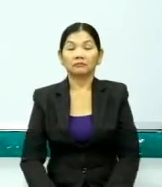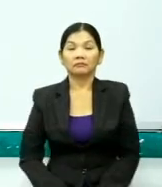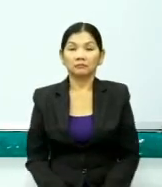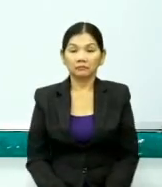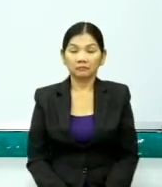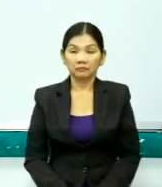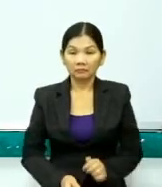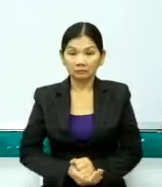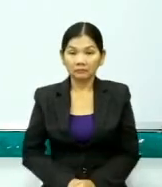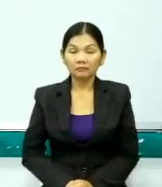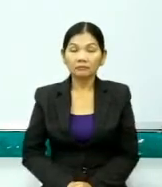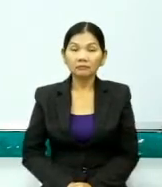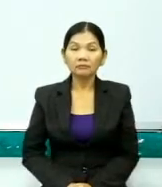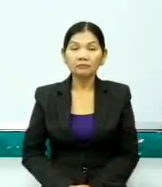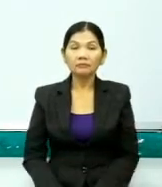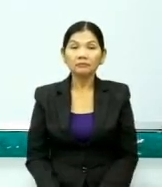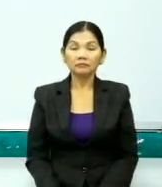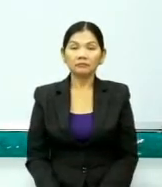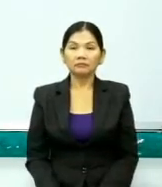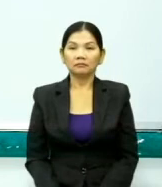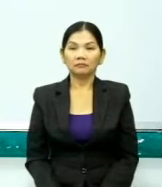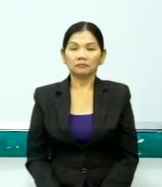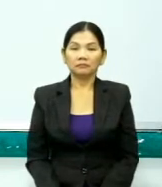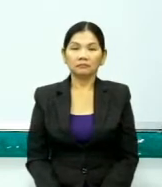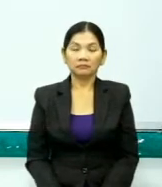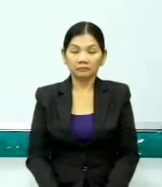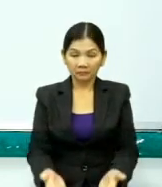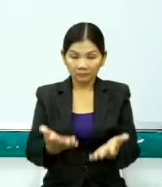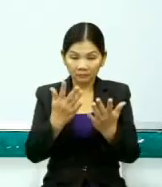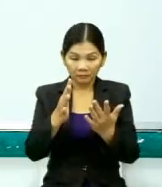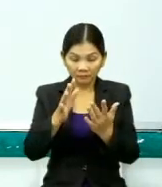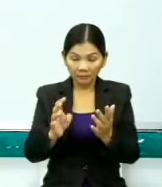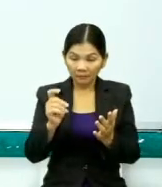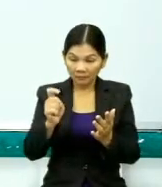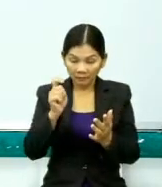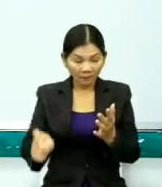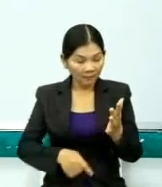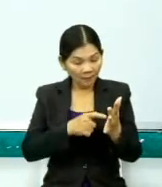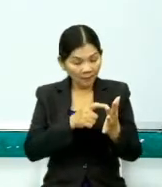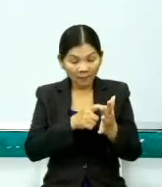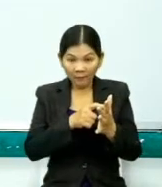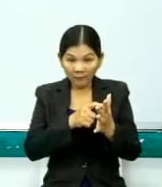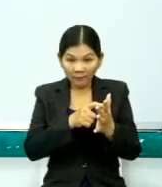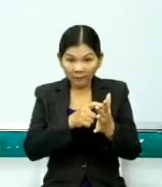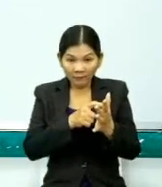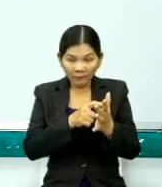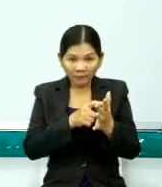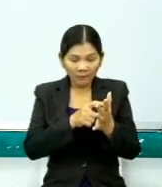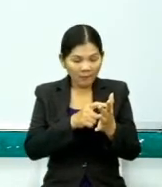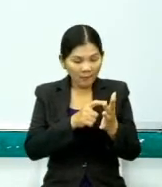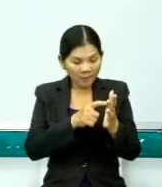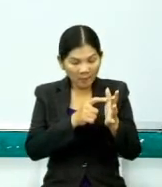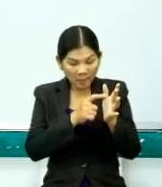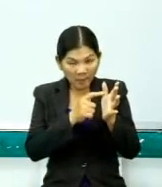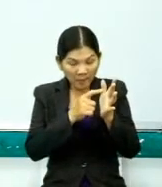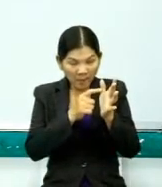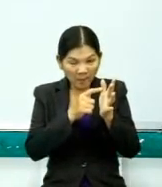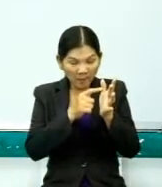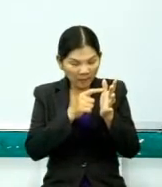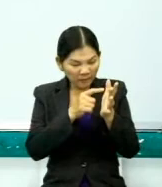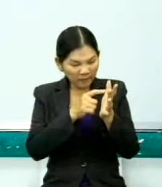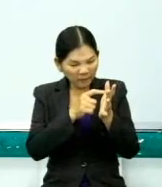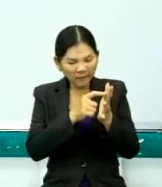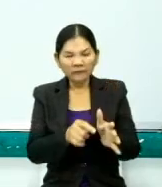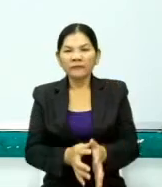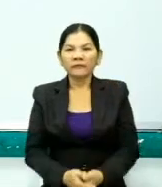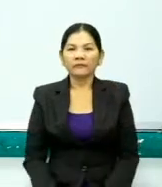cha lấy con chăm tiếng tuột chim muỗi nè kêu nè khẽ cứ mình là sò khó nâng sra ê con